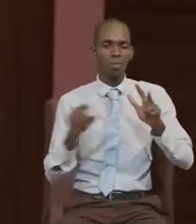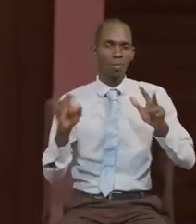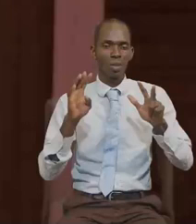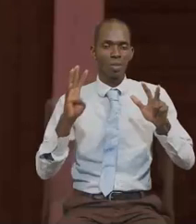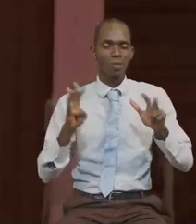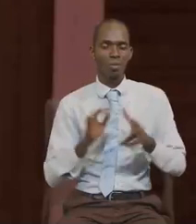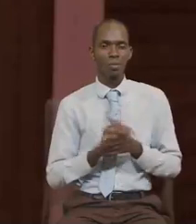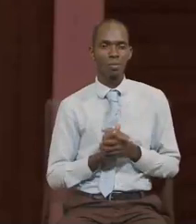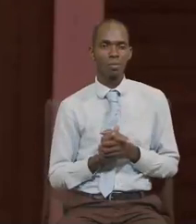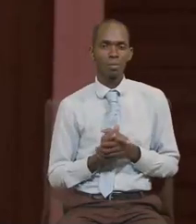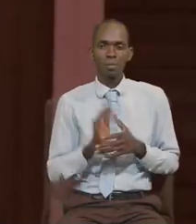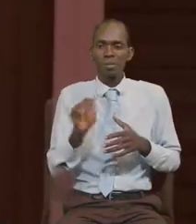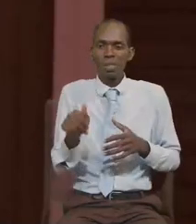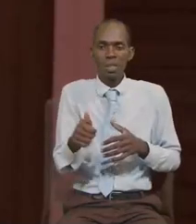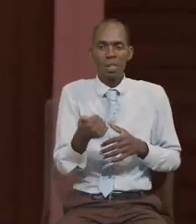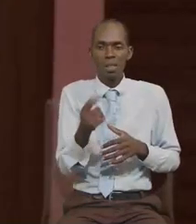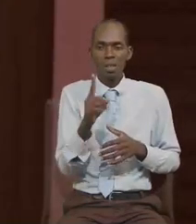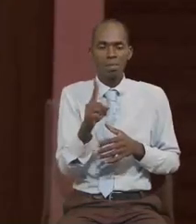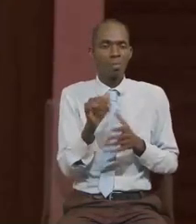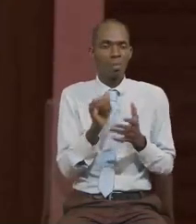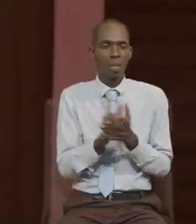Quiconque pêche